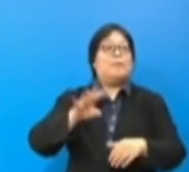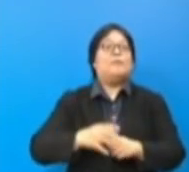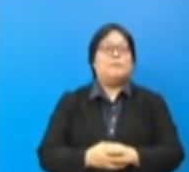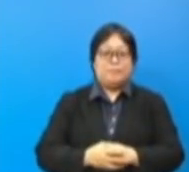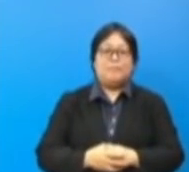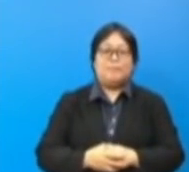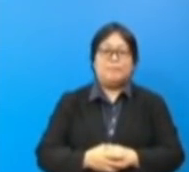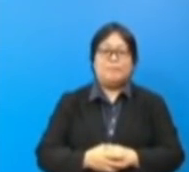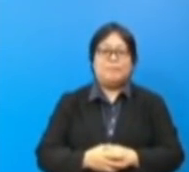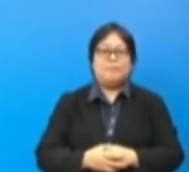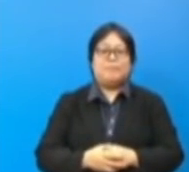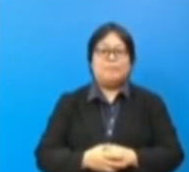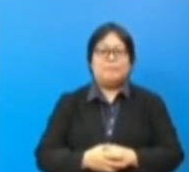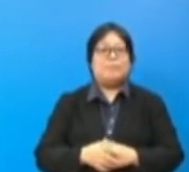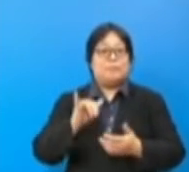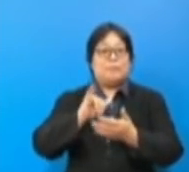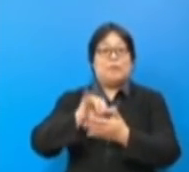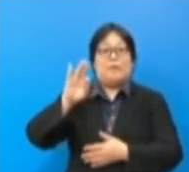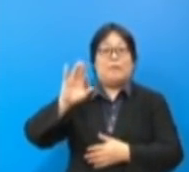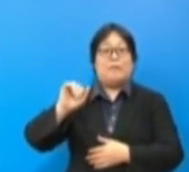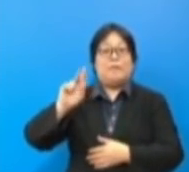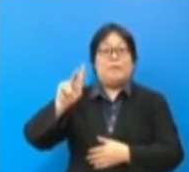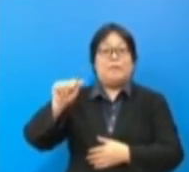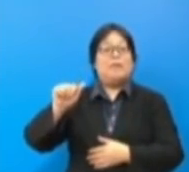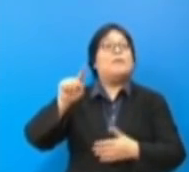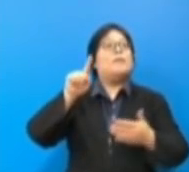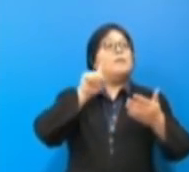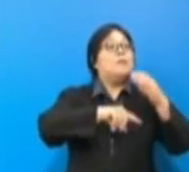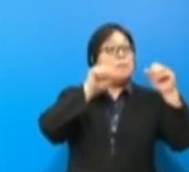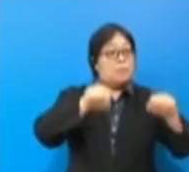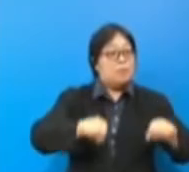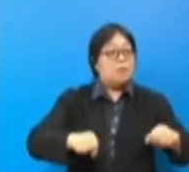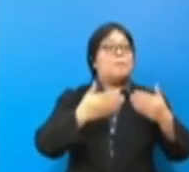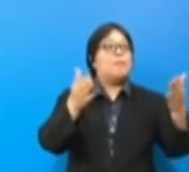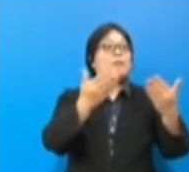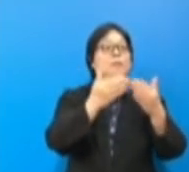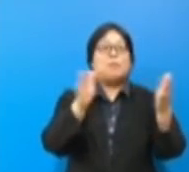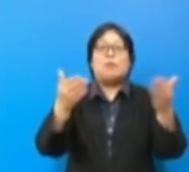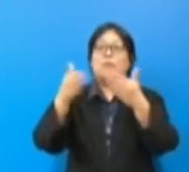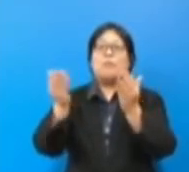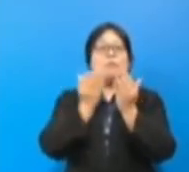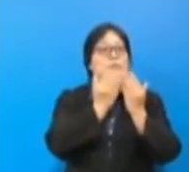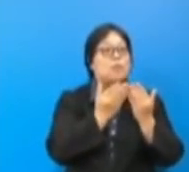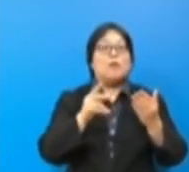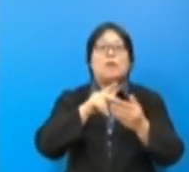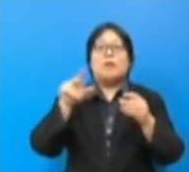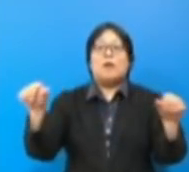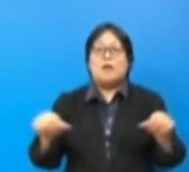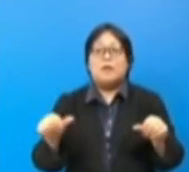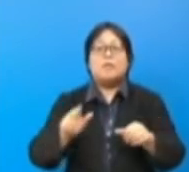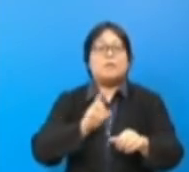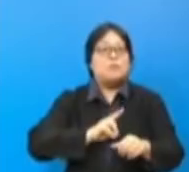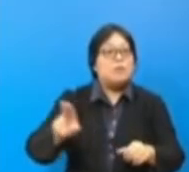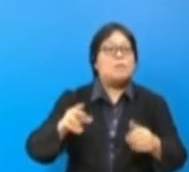4 Hai itu faktor apa yang boleh pasca dibuka sekolah dibuka activity